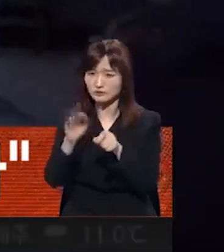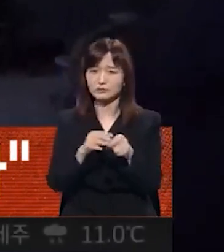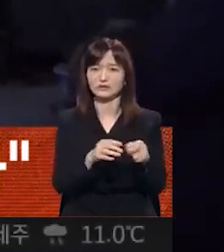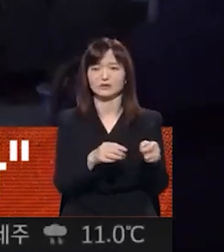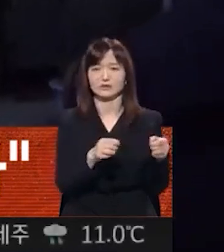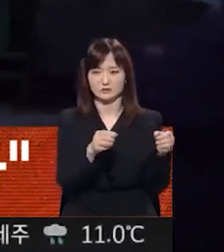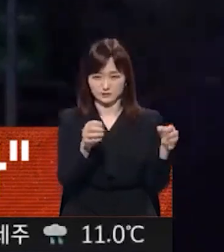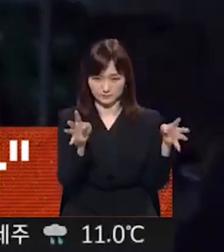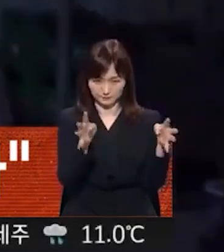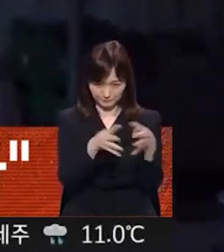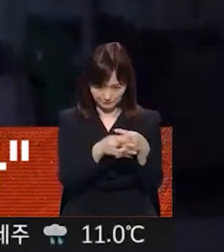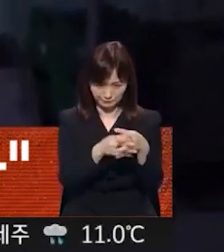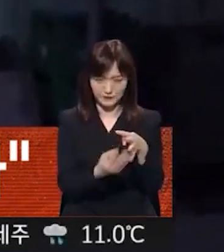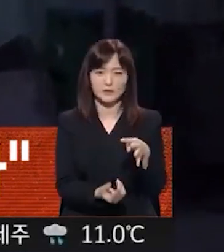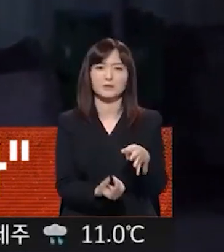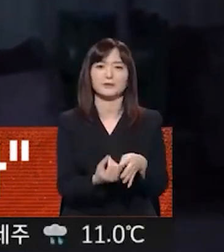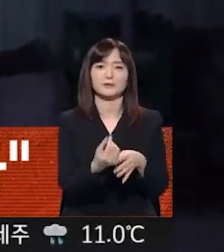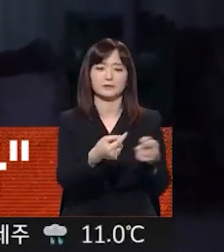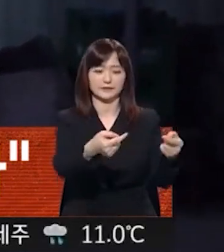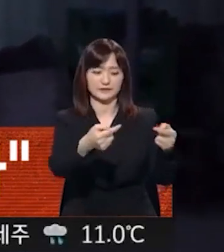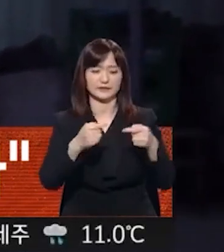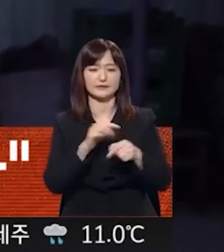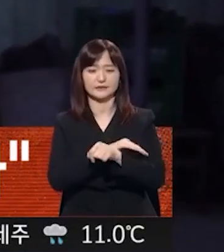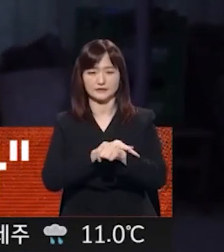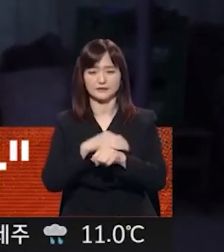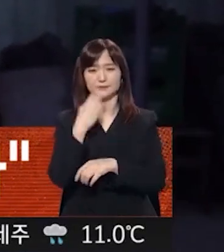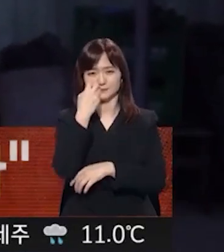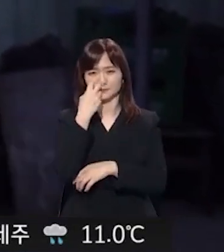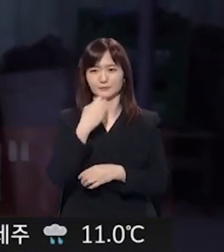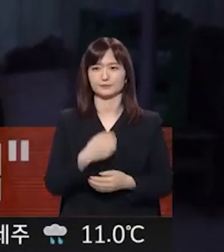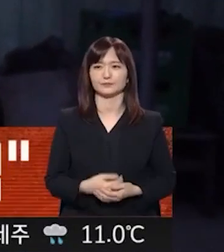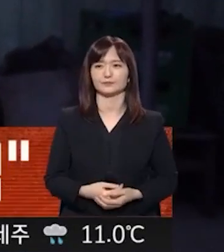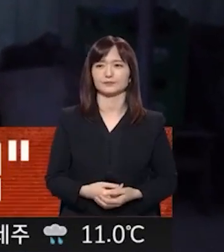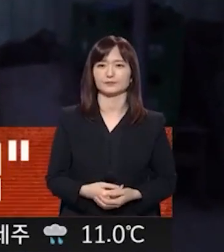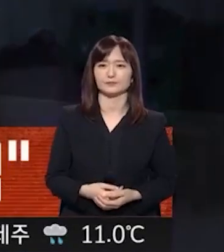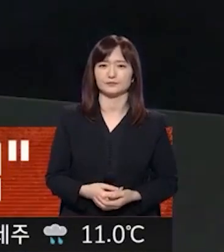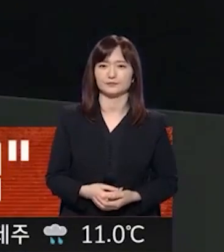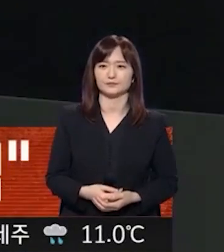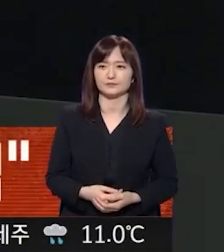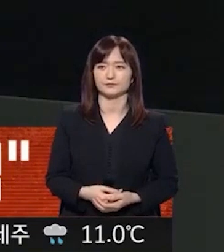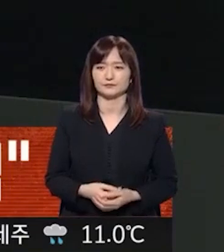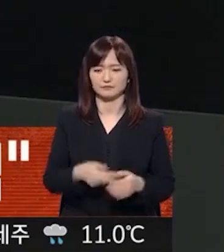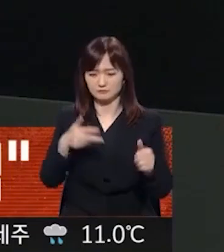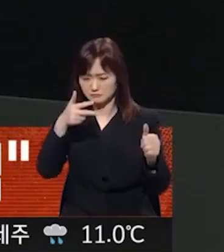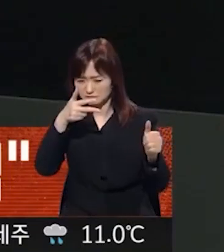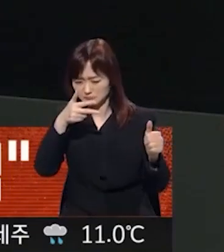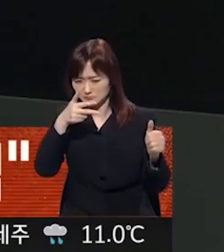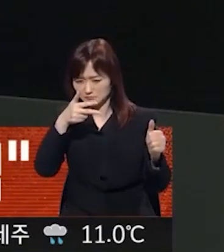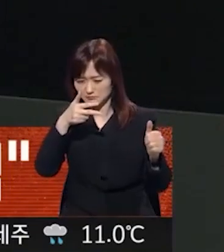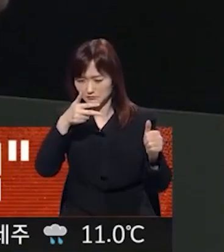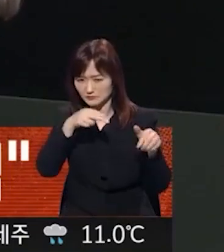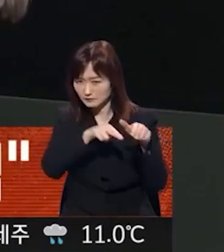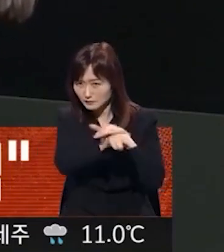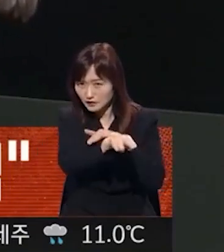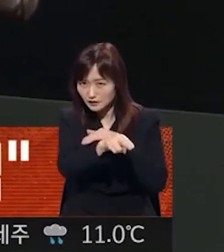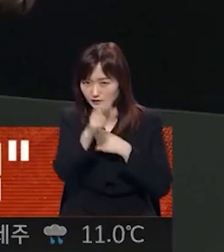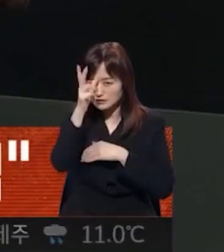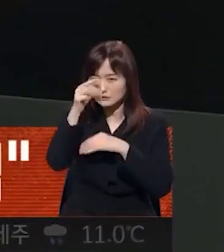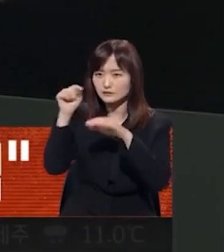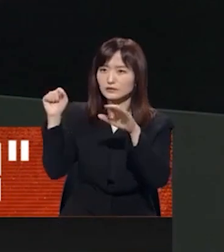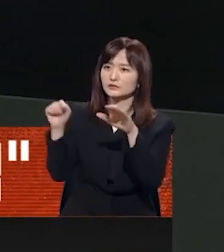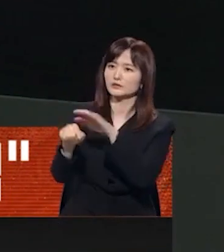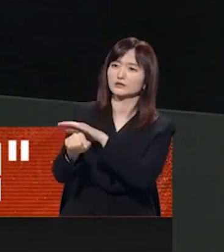내내 출석을 해서 성실히 조사를 받겠다 이렇게 밝혔습니다 지금이 지경까지 왔는데 카메라 피해서 경찰서 가는게